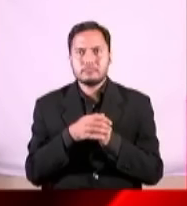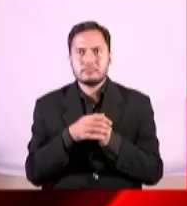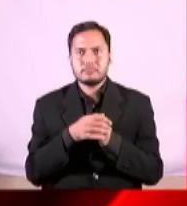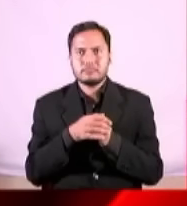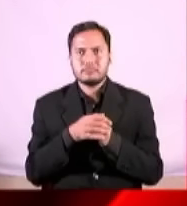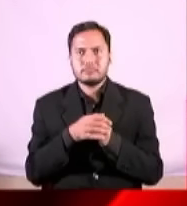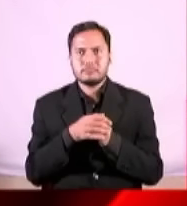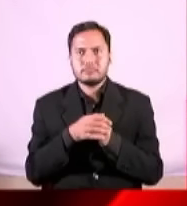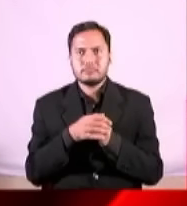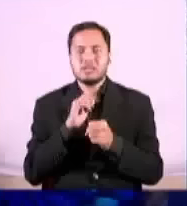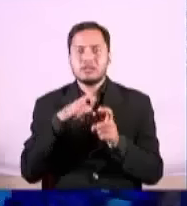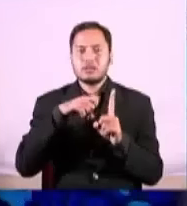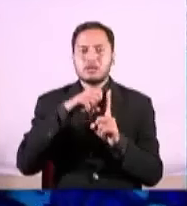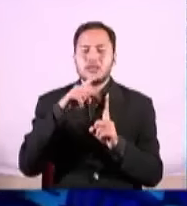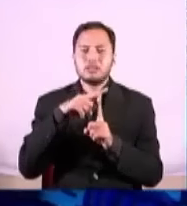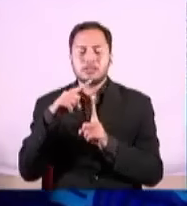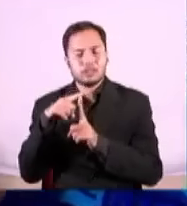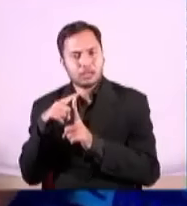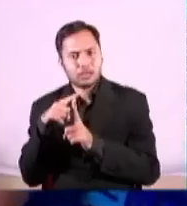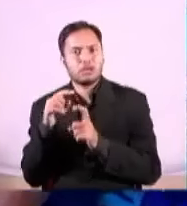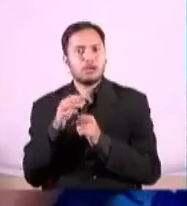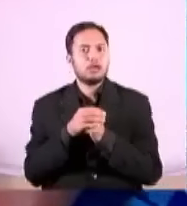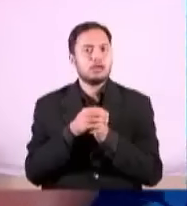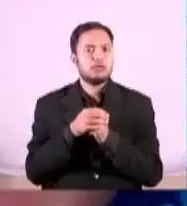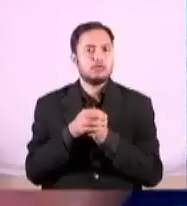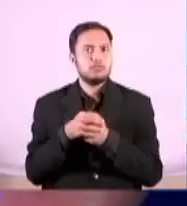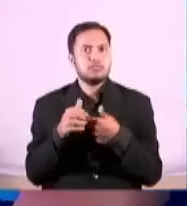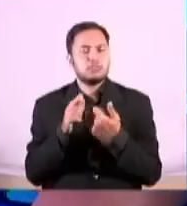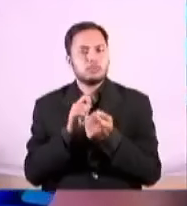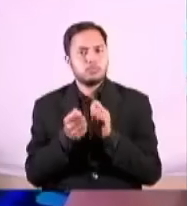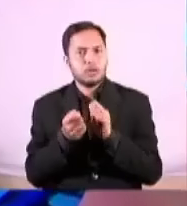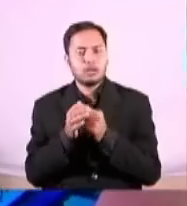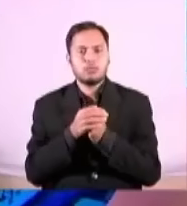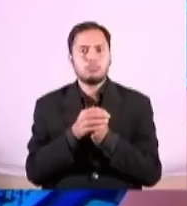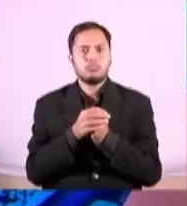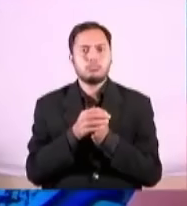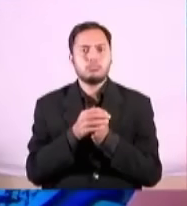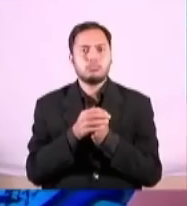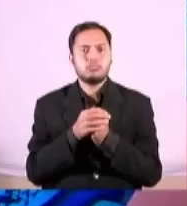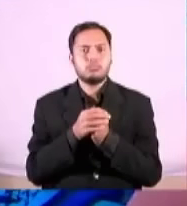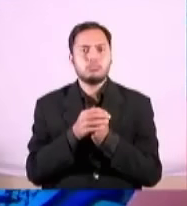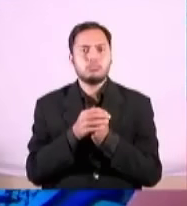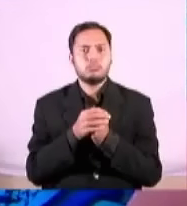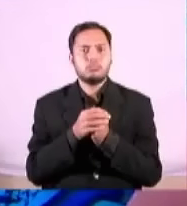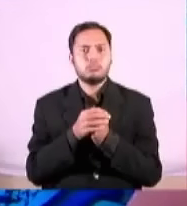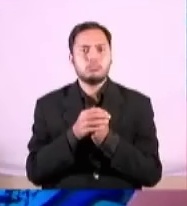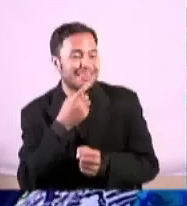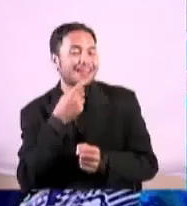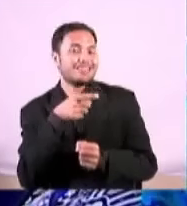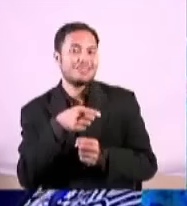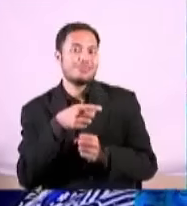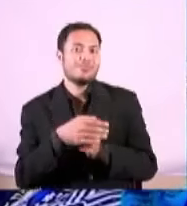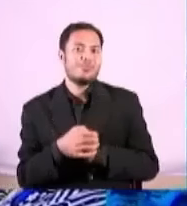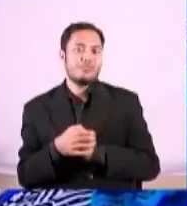Bisa berobat bukan itu persoalannya itu adalah penerapan